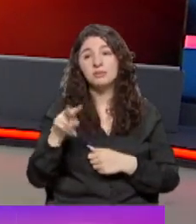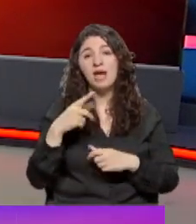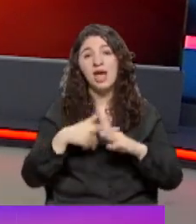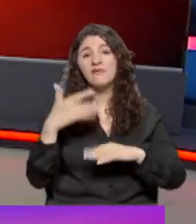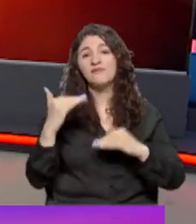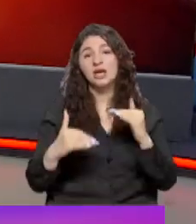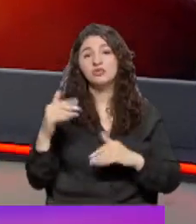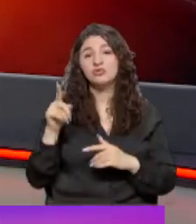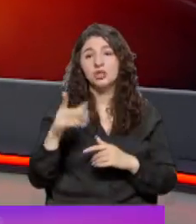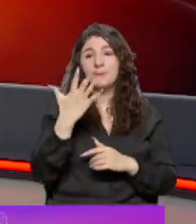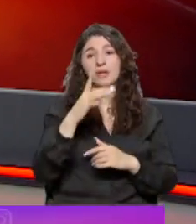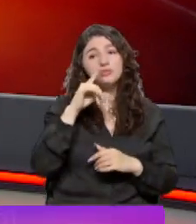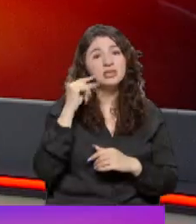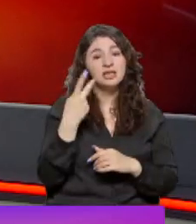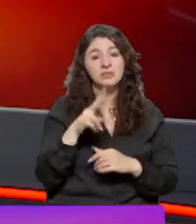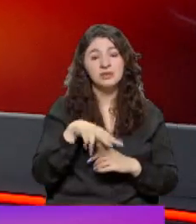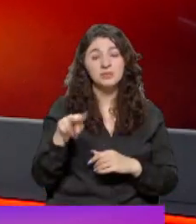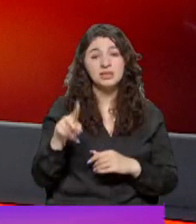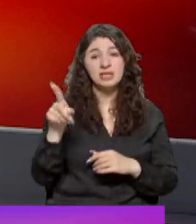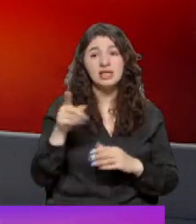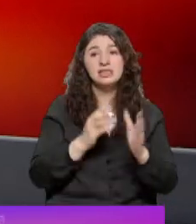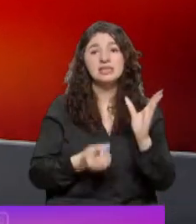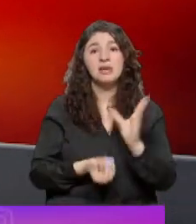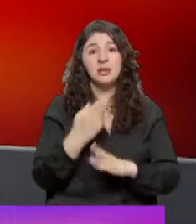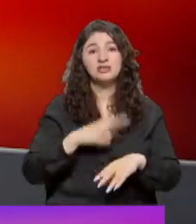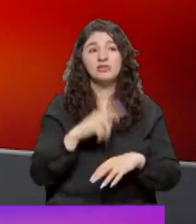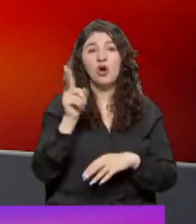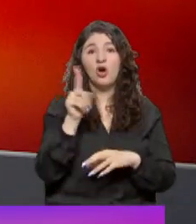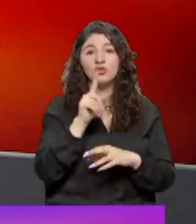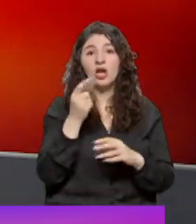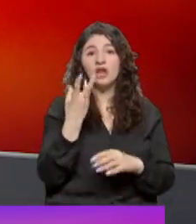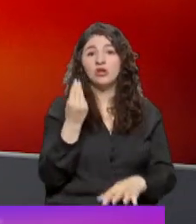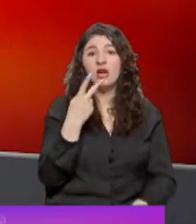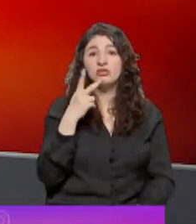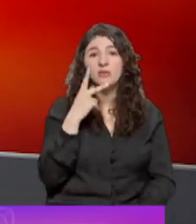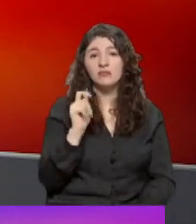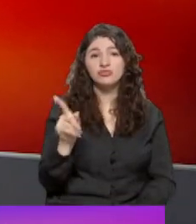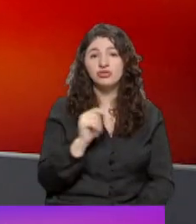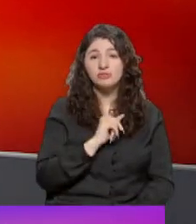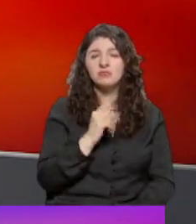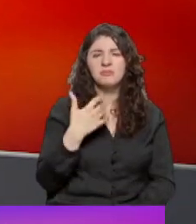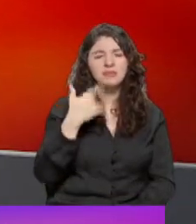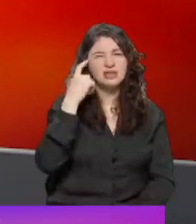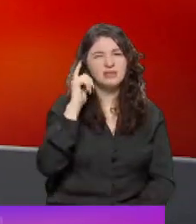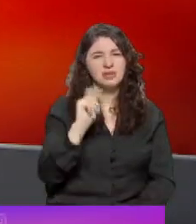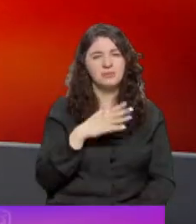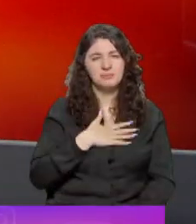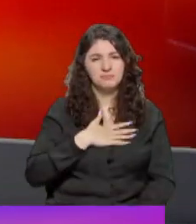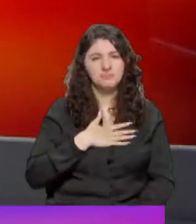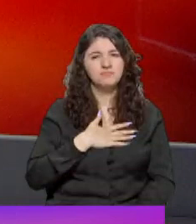enflasyonu 5 Mayıs 2022 sabahında saat onda kaç olarak açıklanır Ben bir tahmin